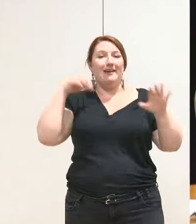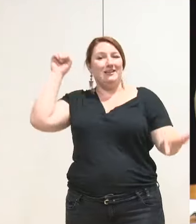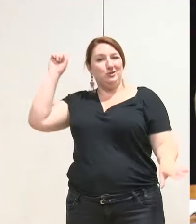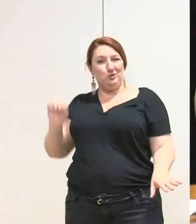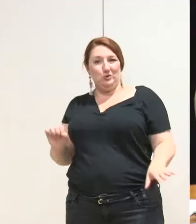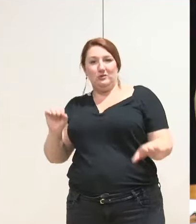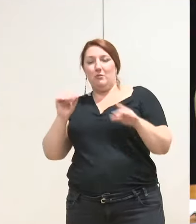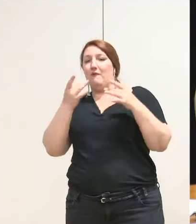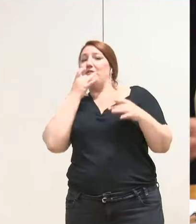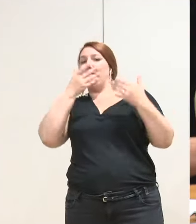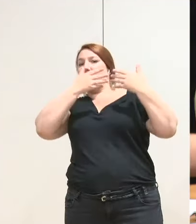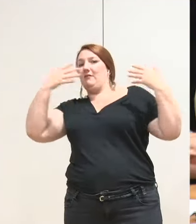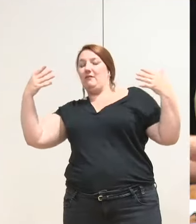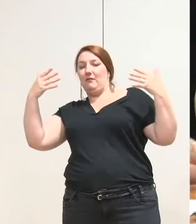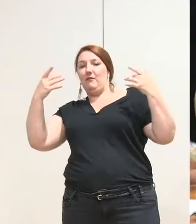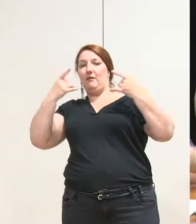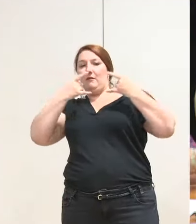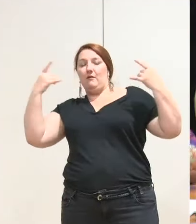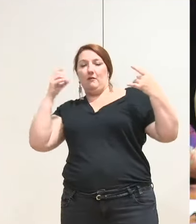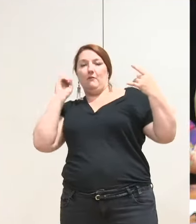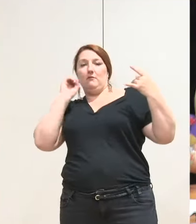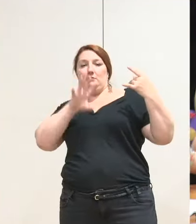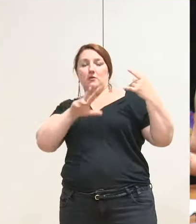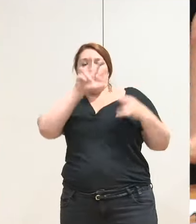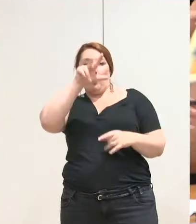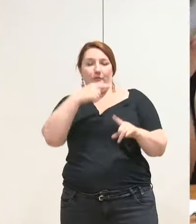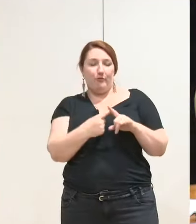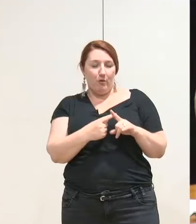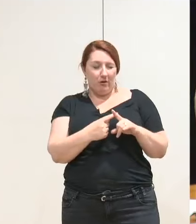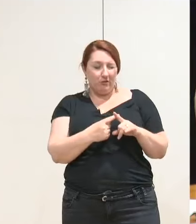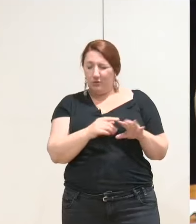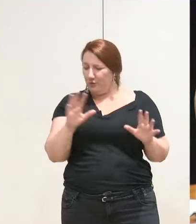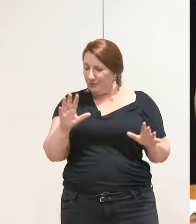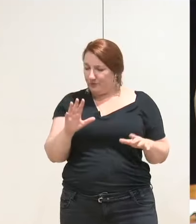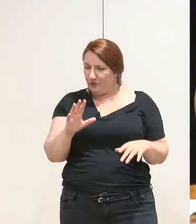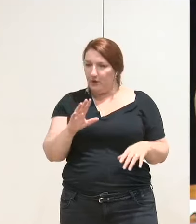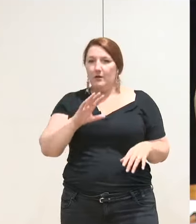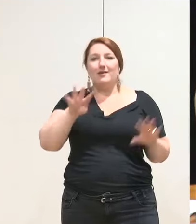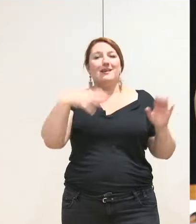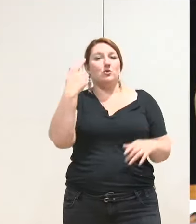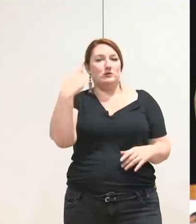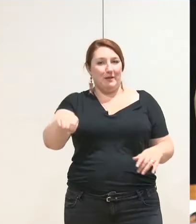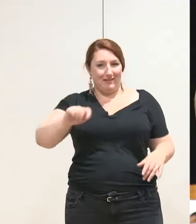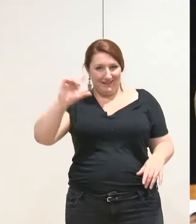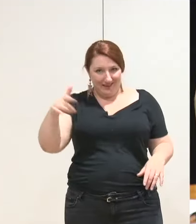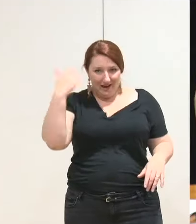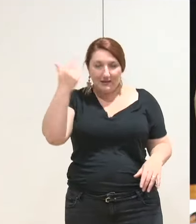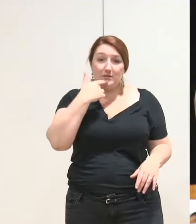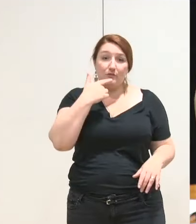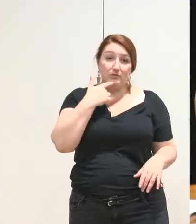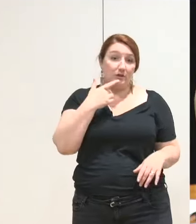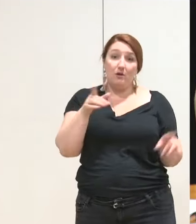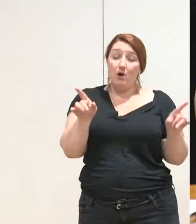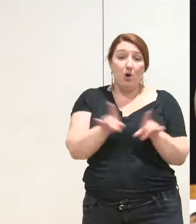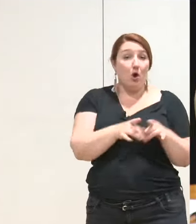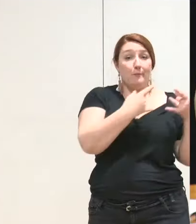surfaces vitrées qui seront donc de 3 xis euh 14 euh mè car c'est-à-dire ça va être équivalent à une alignée de